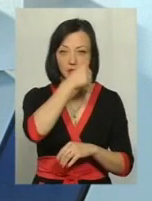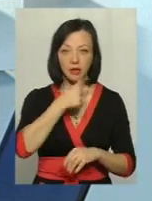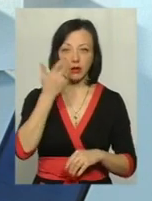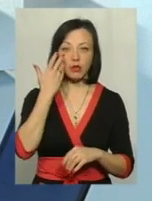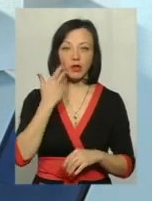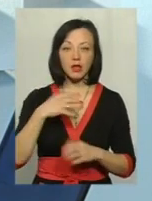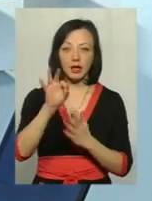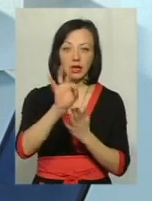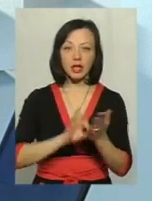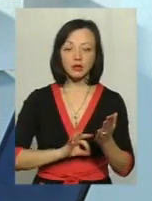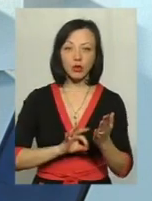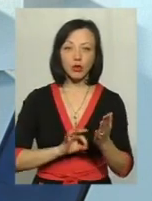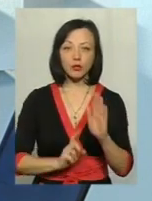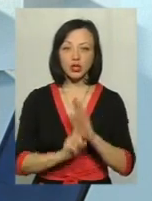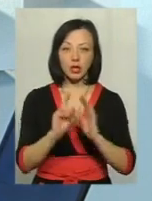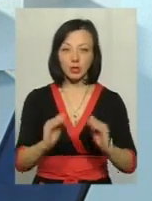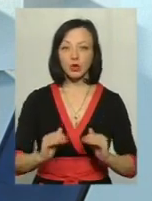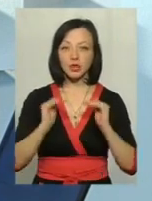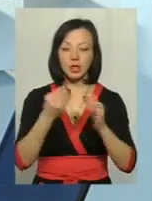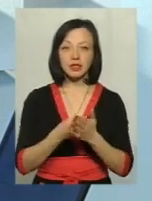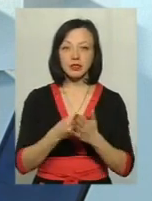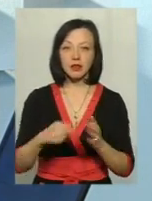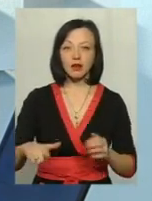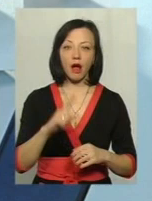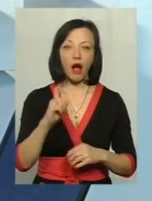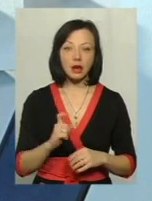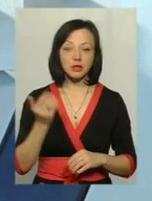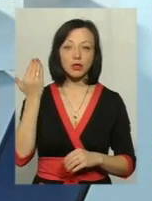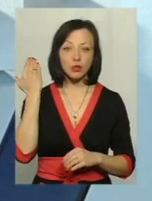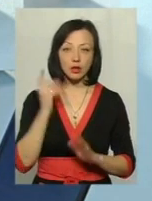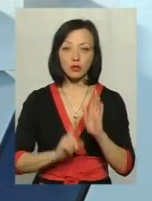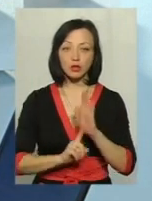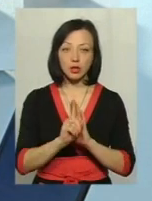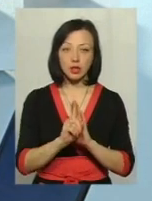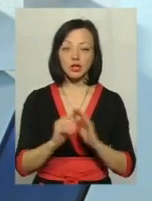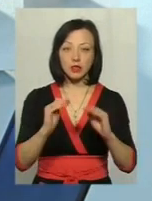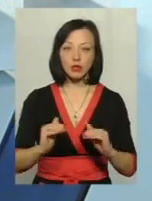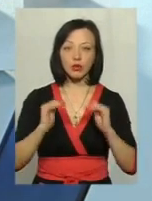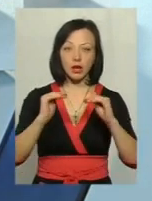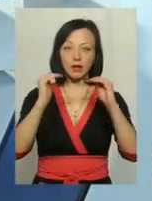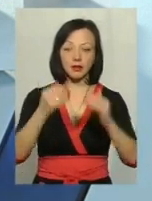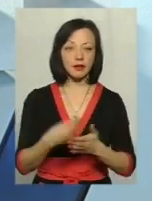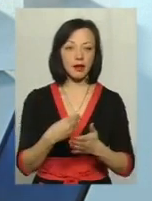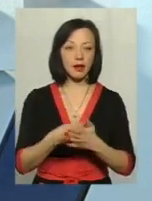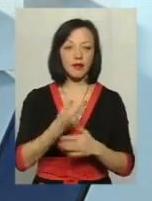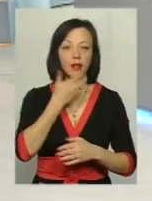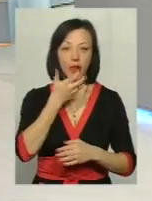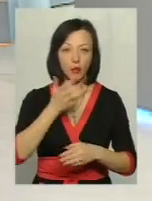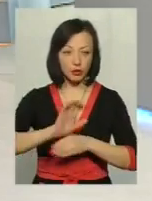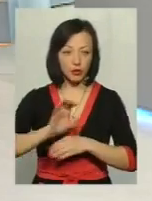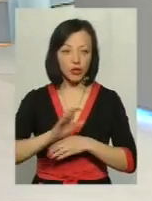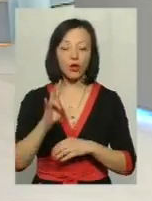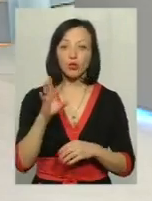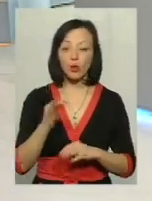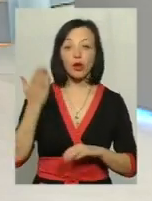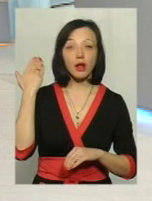коли різко почали зростати ціни на газ, і тоді почали відповідно зростати тарифи на теплопостачання. Але ми